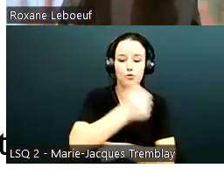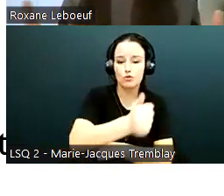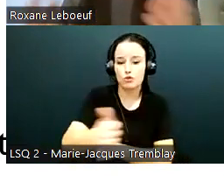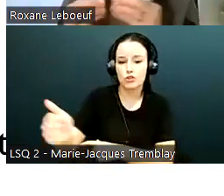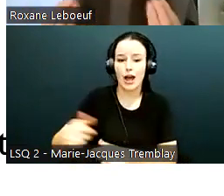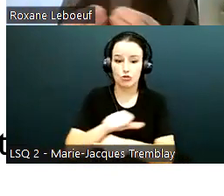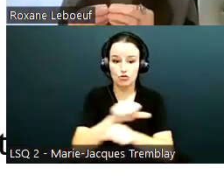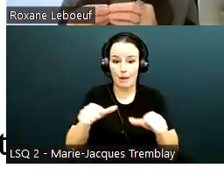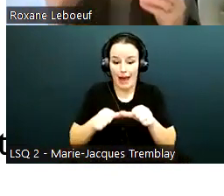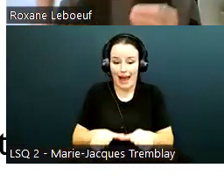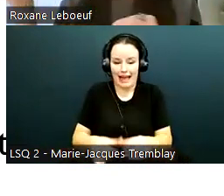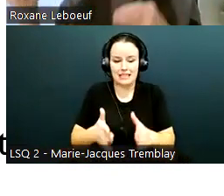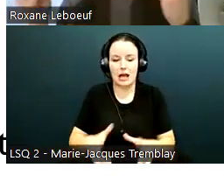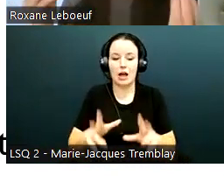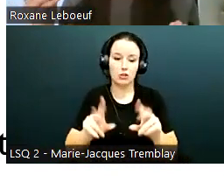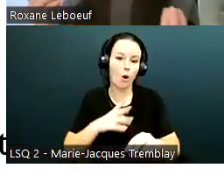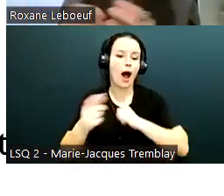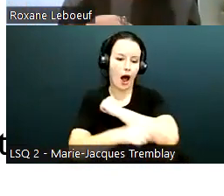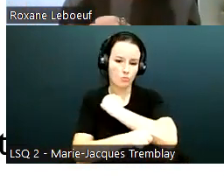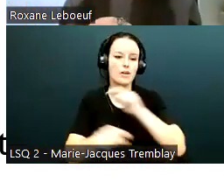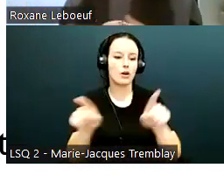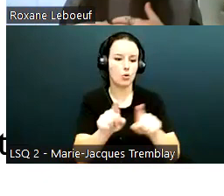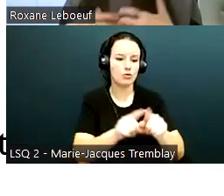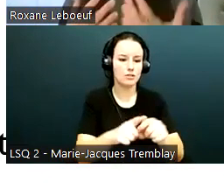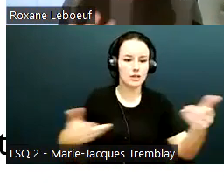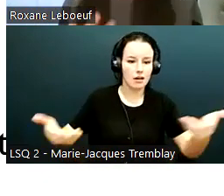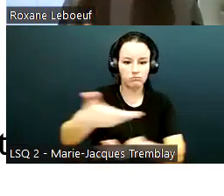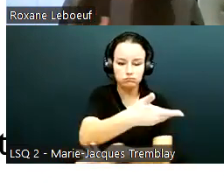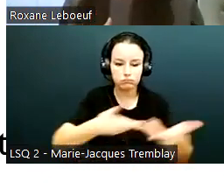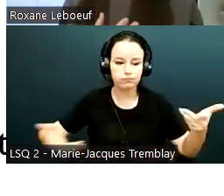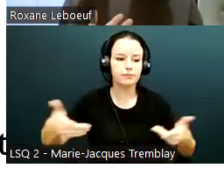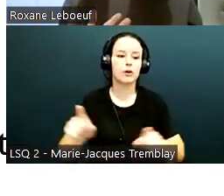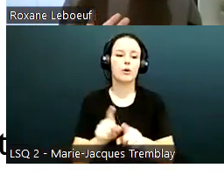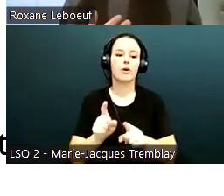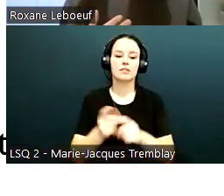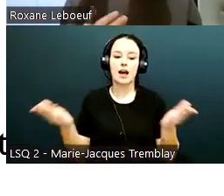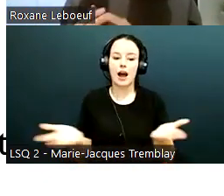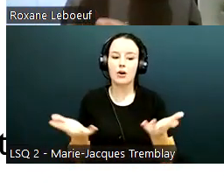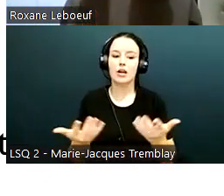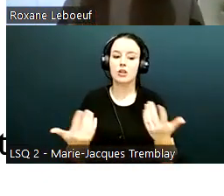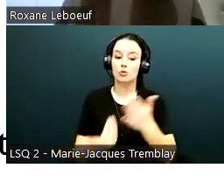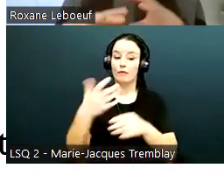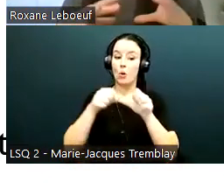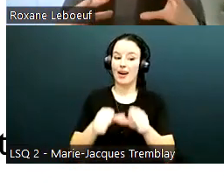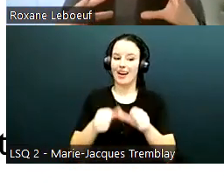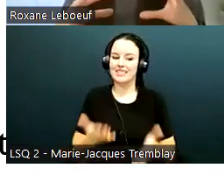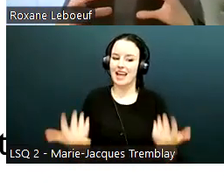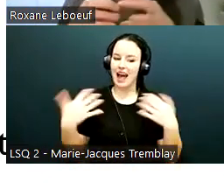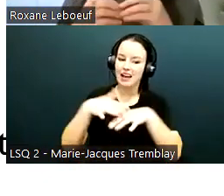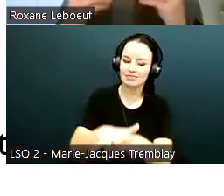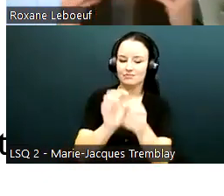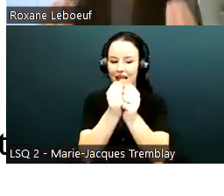résidents, mais entre employés aussi, puis les employés envers les résidents, de favoriser l'adaptation et l'intégration des nouveaux résidents. Donc, les gens